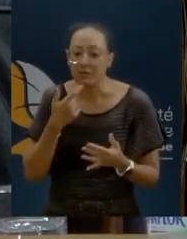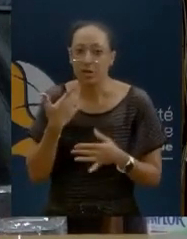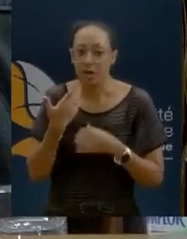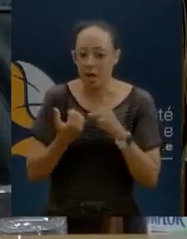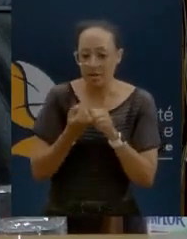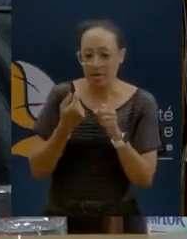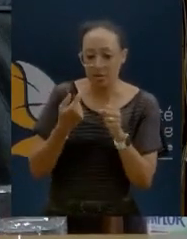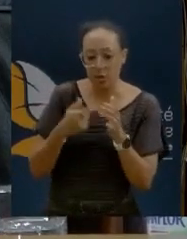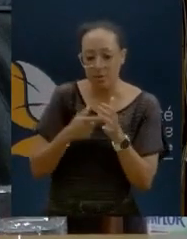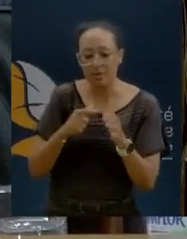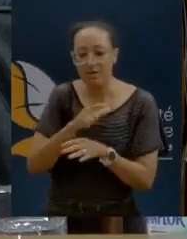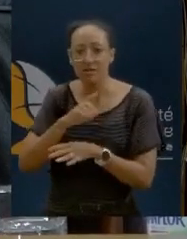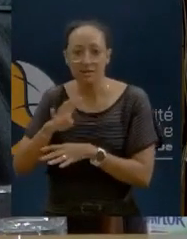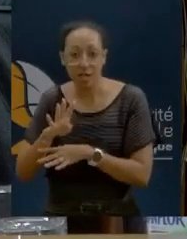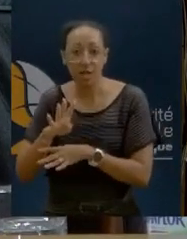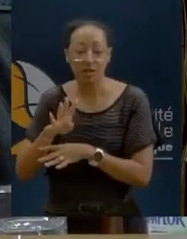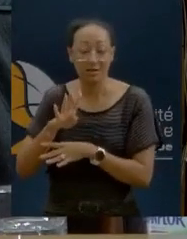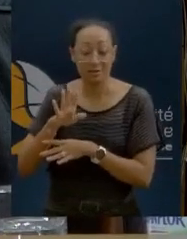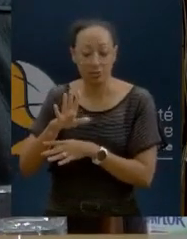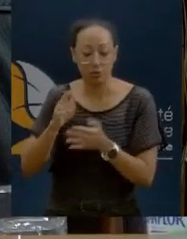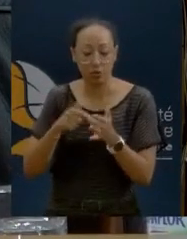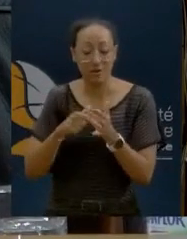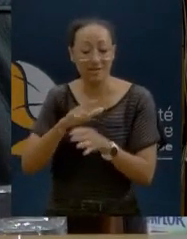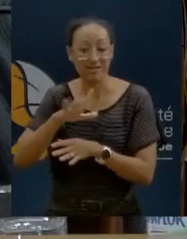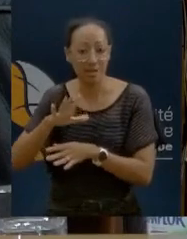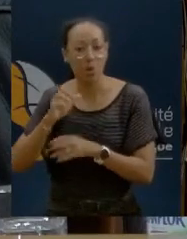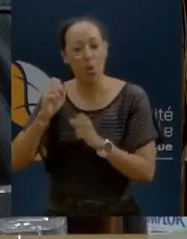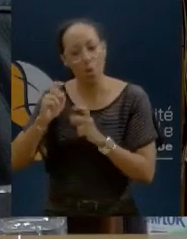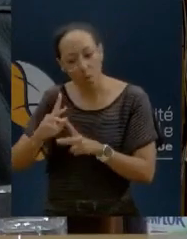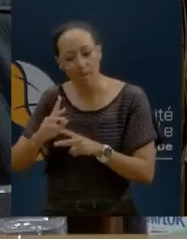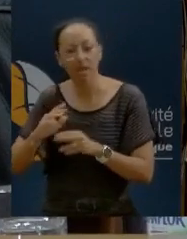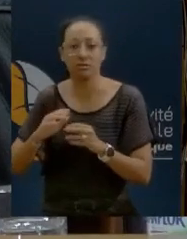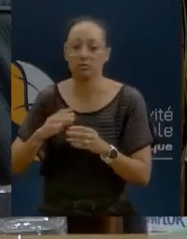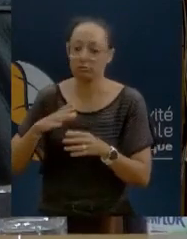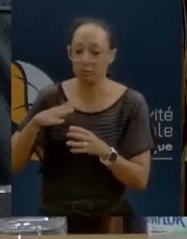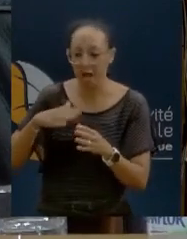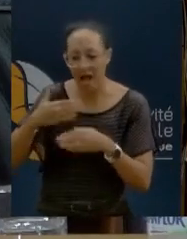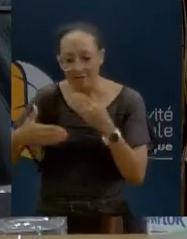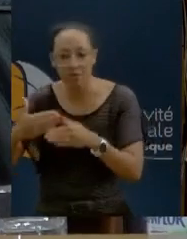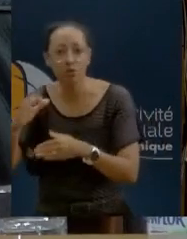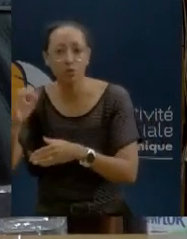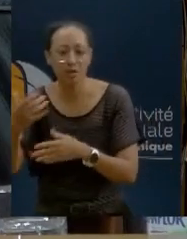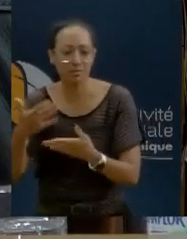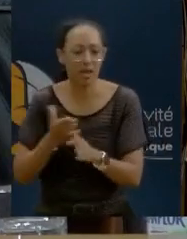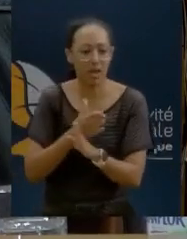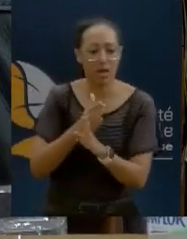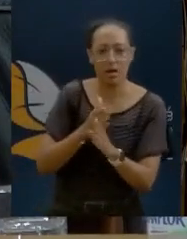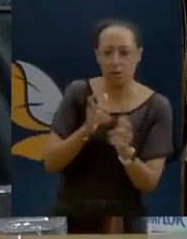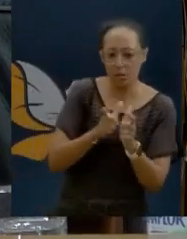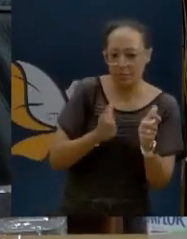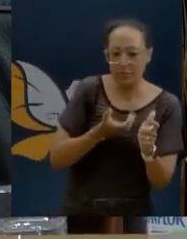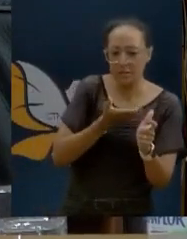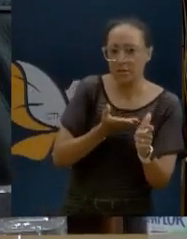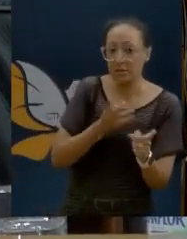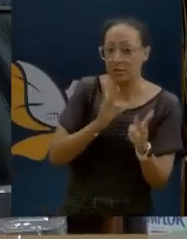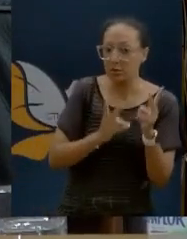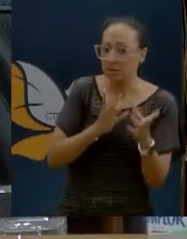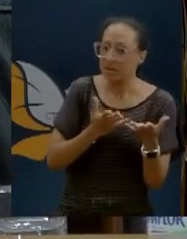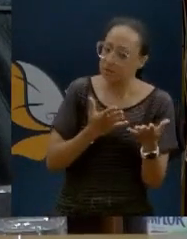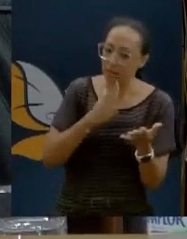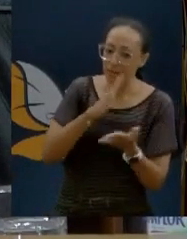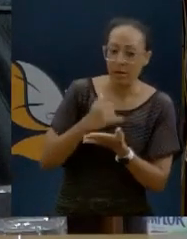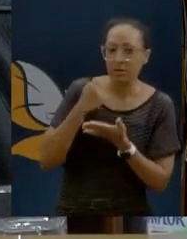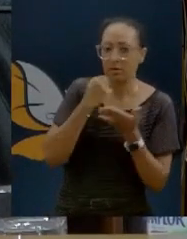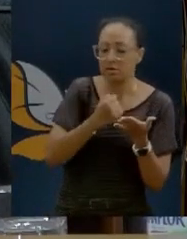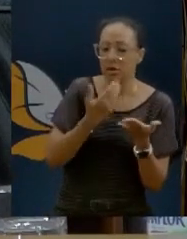je veux bien en prendre l'avance, mais cette situation peut conduire le prestataire à ne pas vouloir prendre en charge